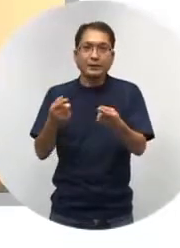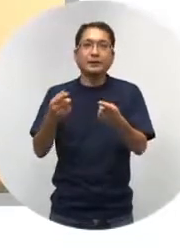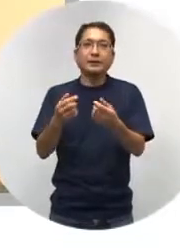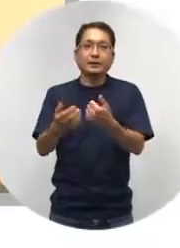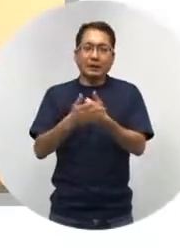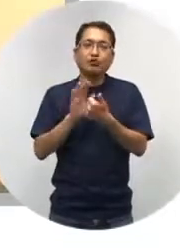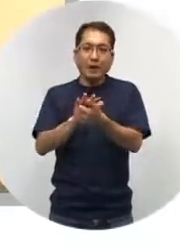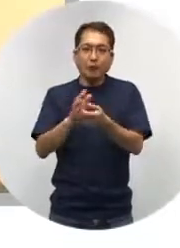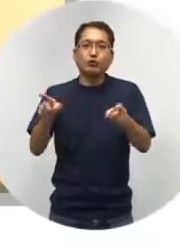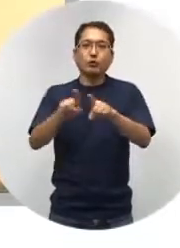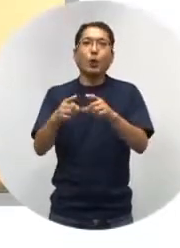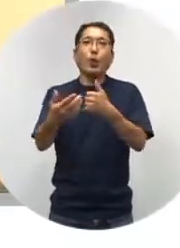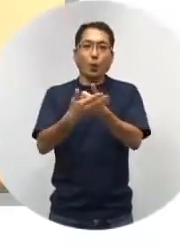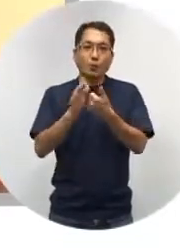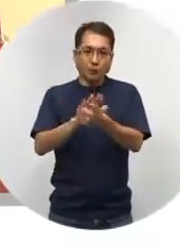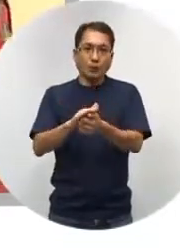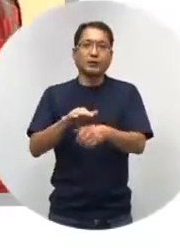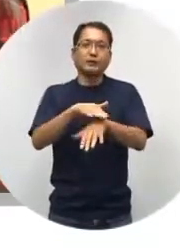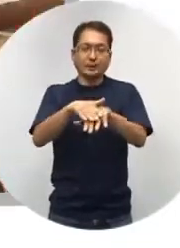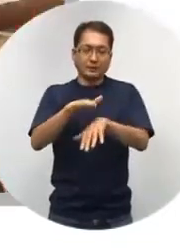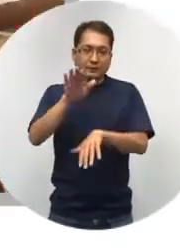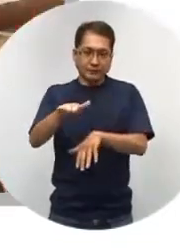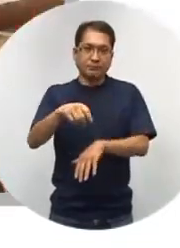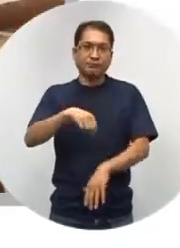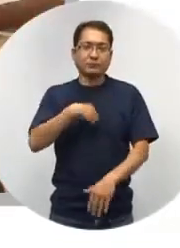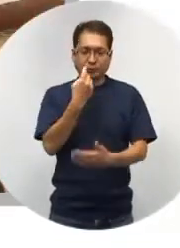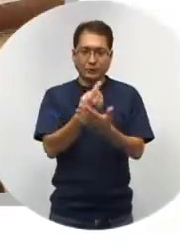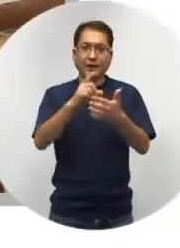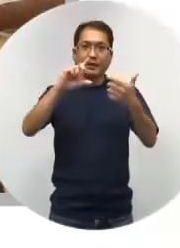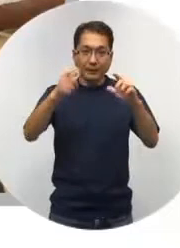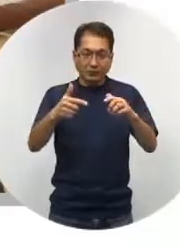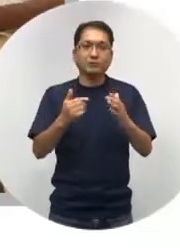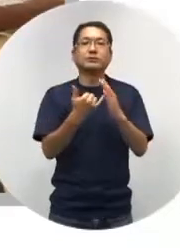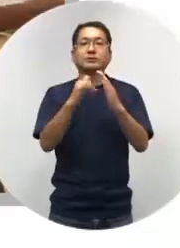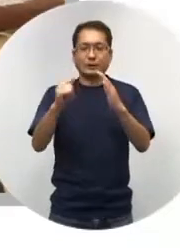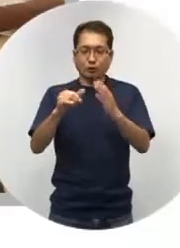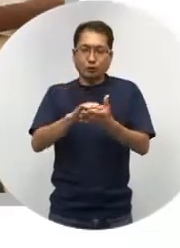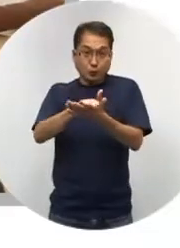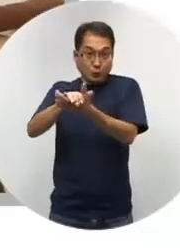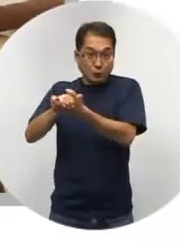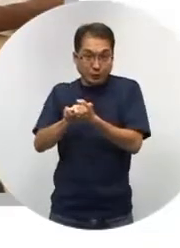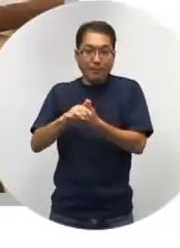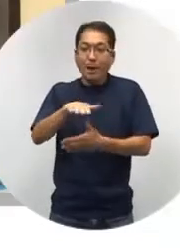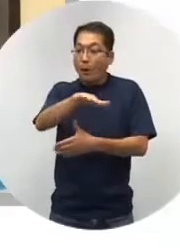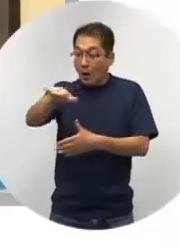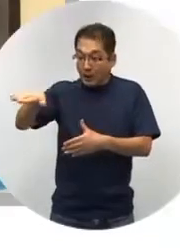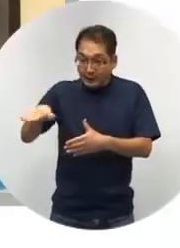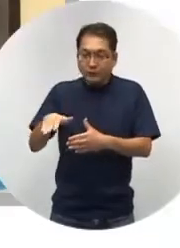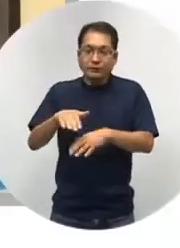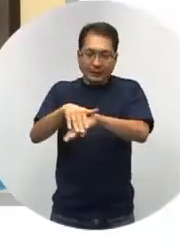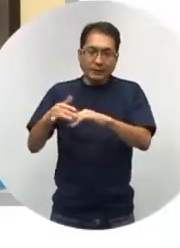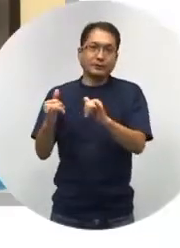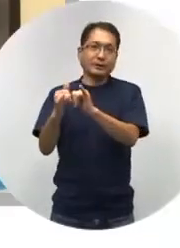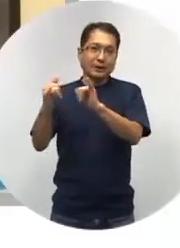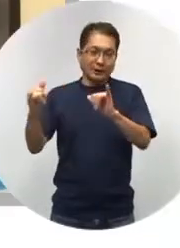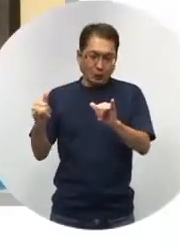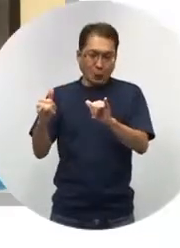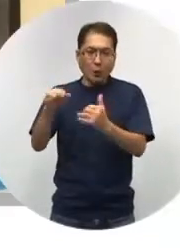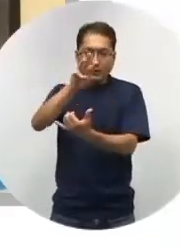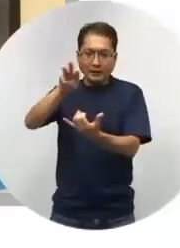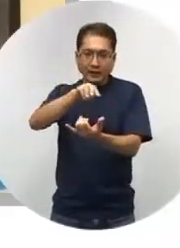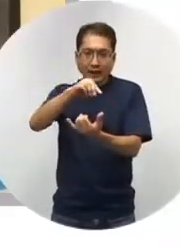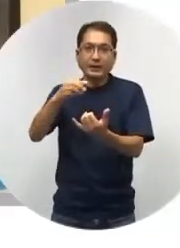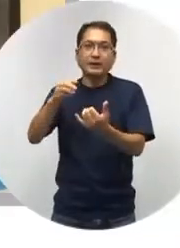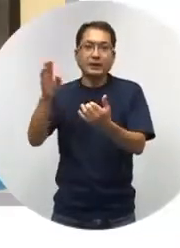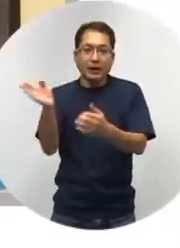切です。自分だけではなく、家族や友人、周りにいる大切な人を災害から守